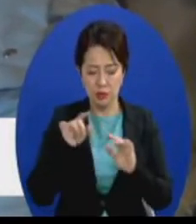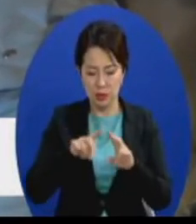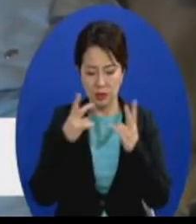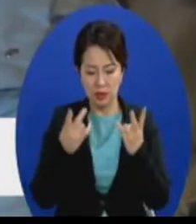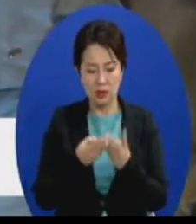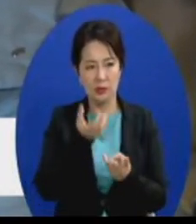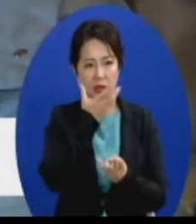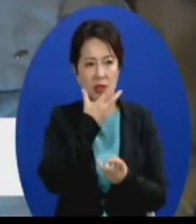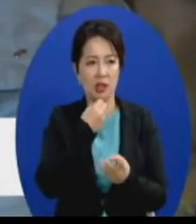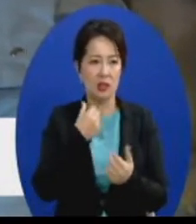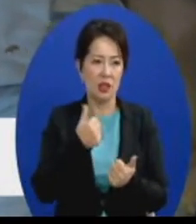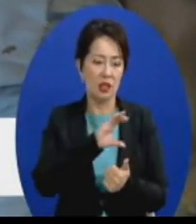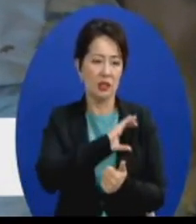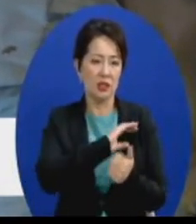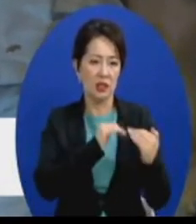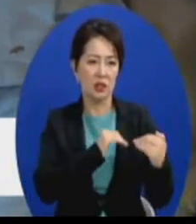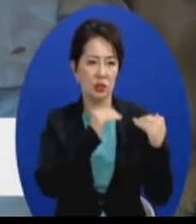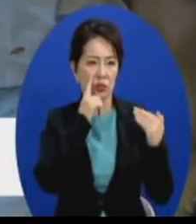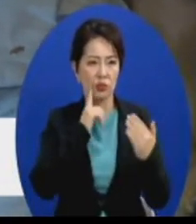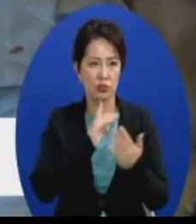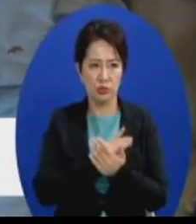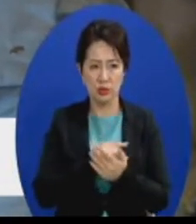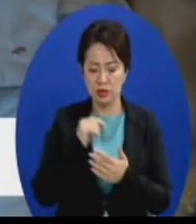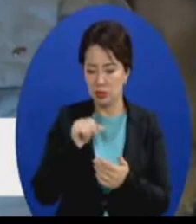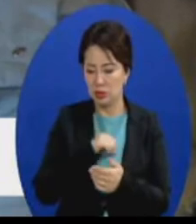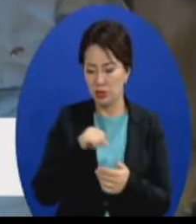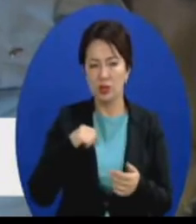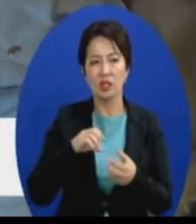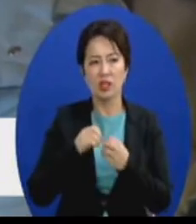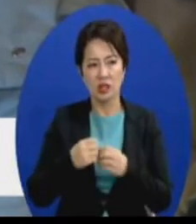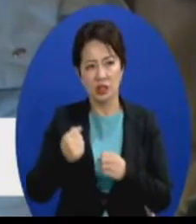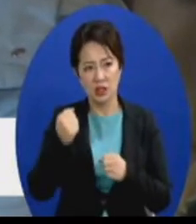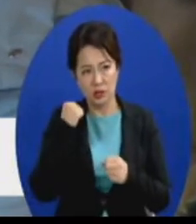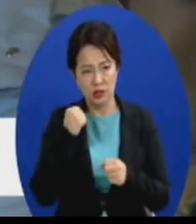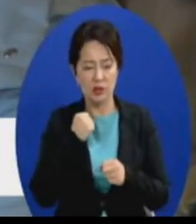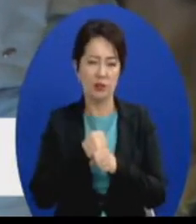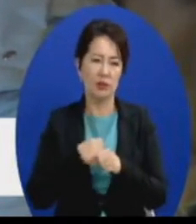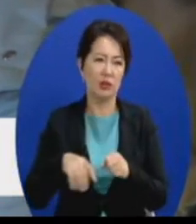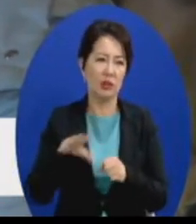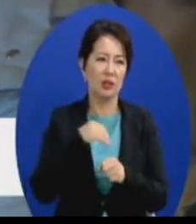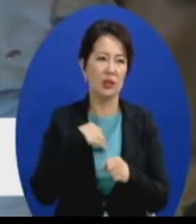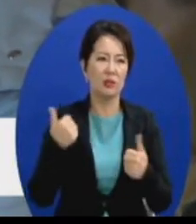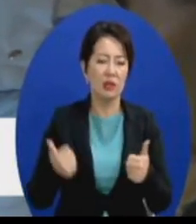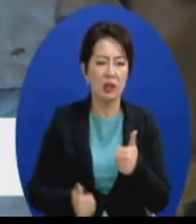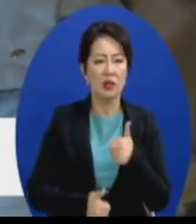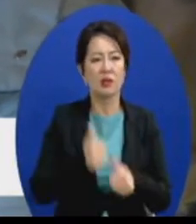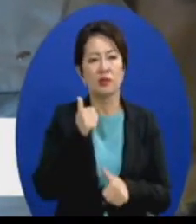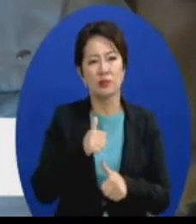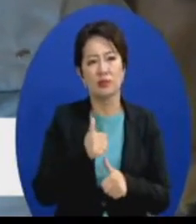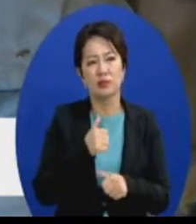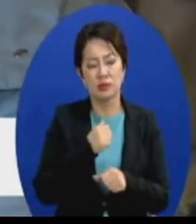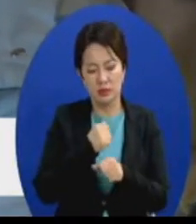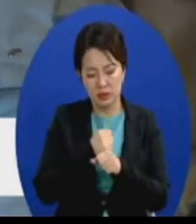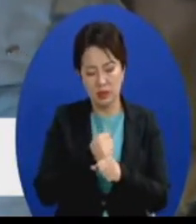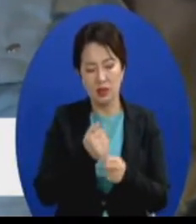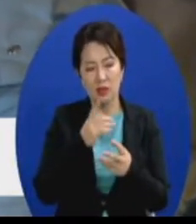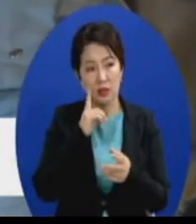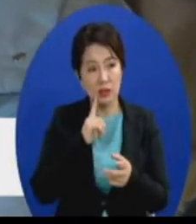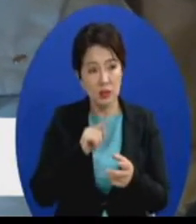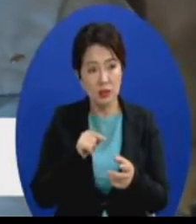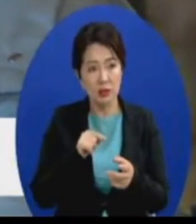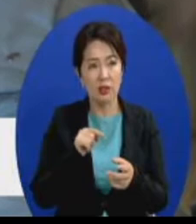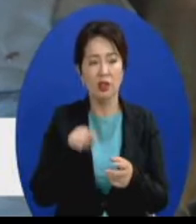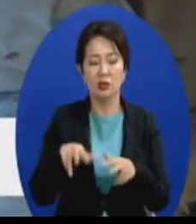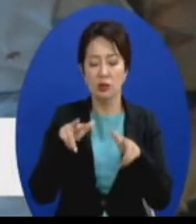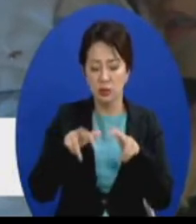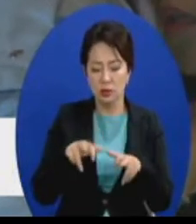сайхан сэтгэл зүгээрээ ч гэсэн хөгжиж явахыг хүсэж байна. Тэр өөрийнхөө кинтгаа төлөвтэй гэдэг хамгийн сайхан амин хүчтэй. Тийм болохоор та бүхэндээ